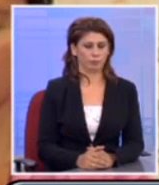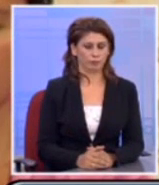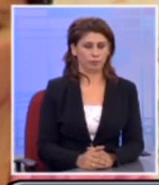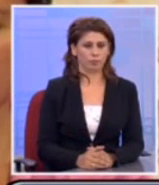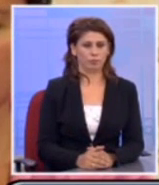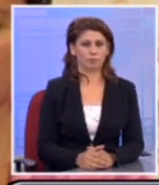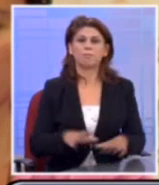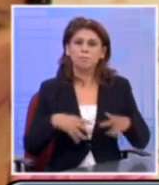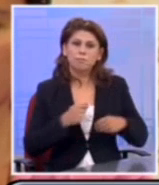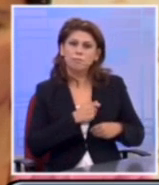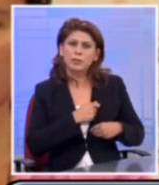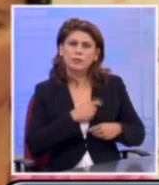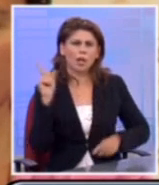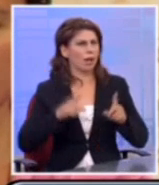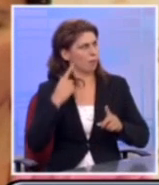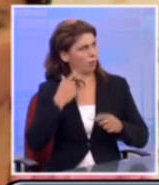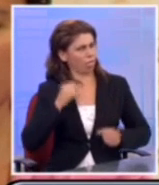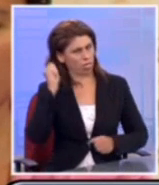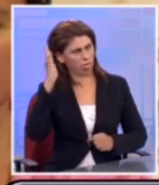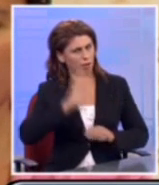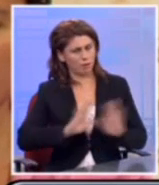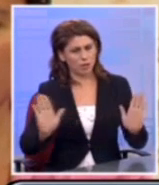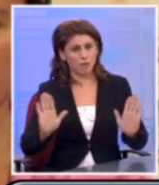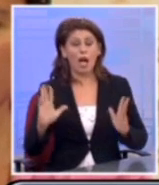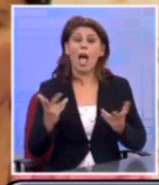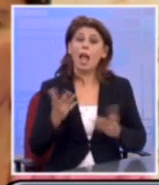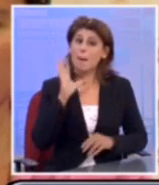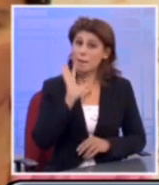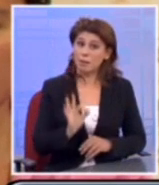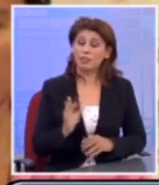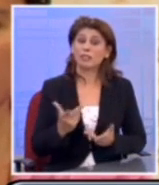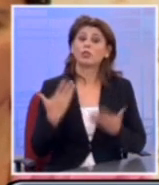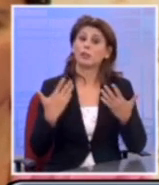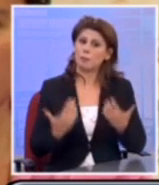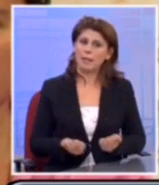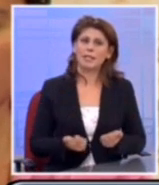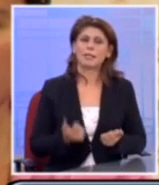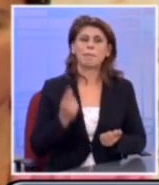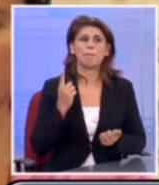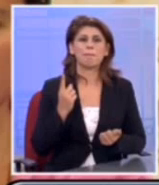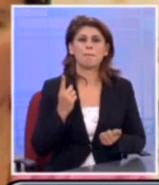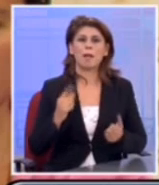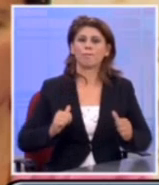Το πίστεψαν ορισμένοι όχι, αλλά το γεγονός είναι ότι υπήρξε μία